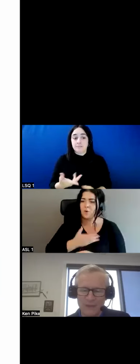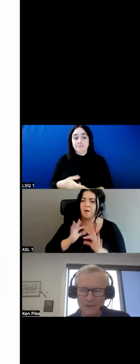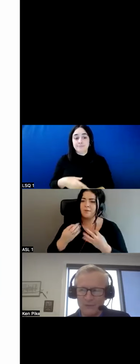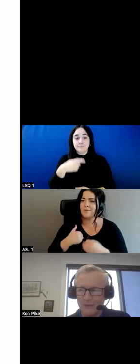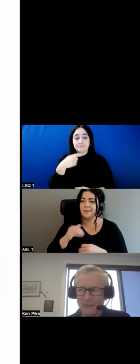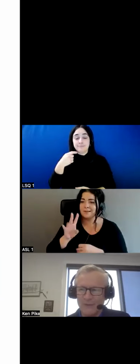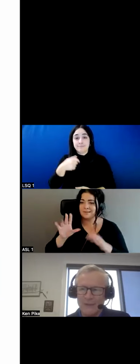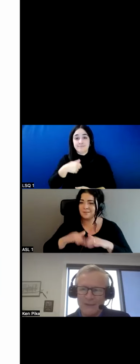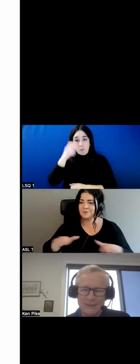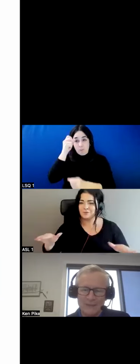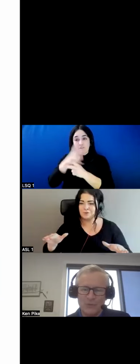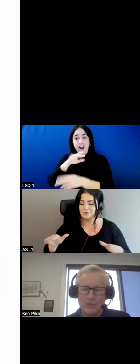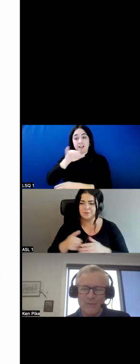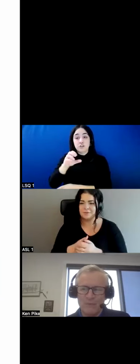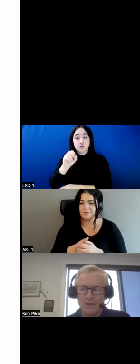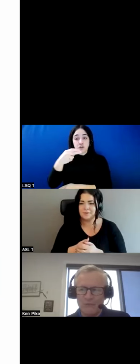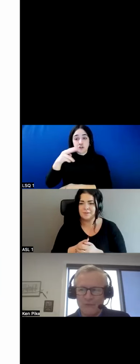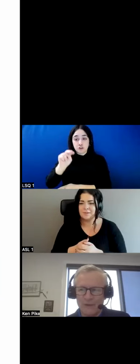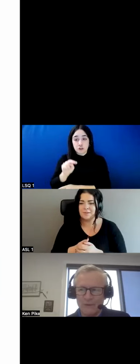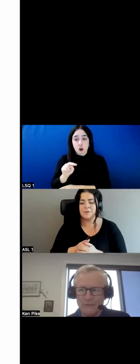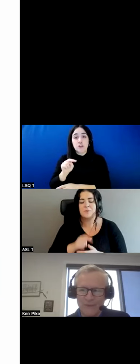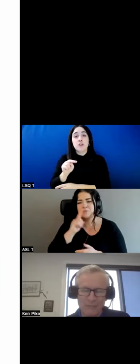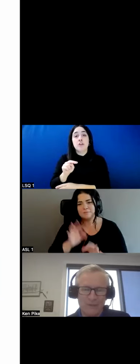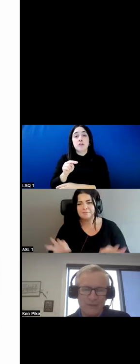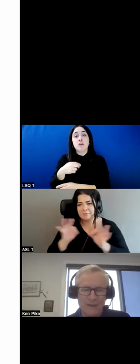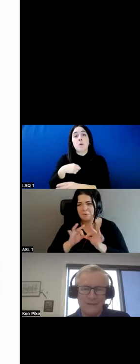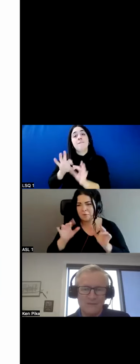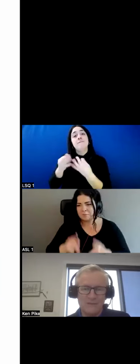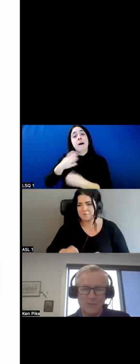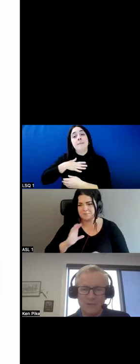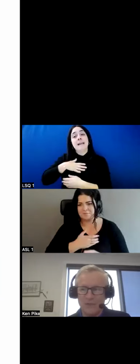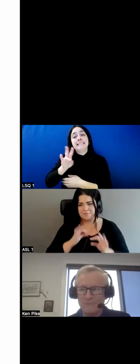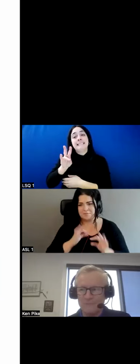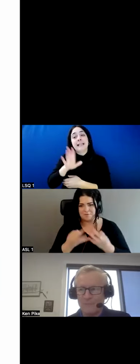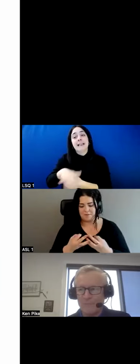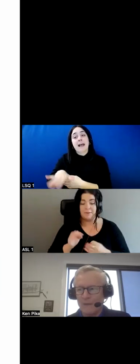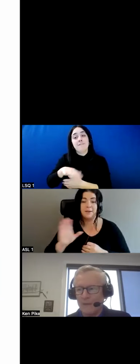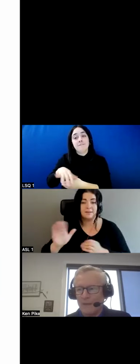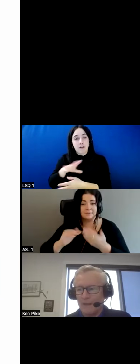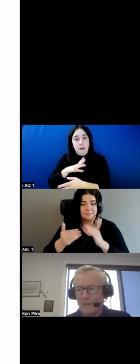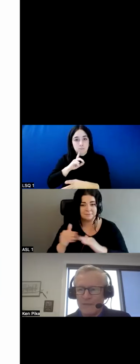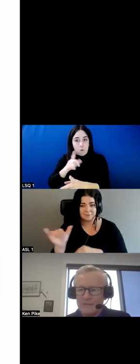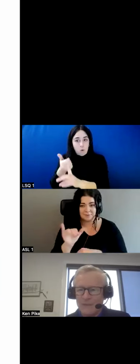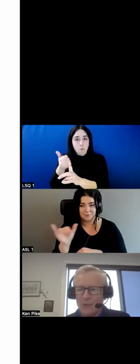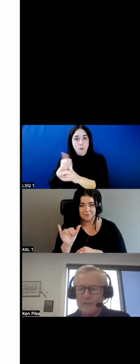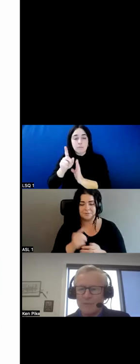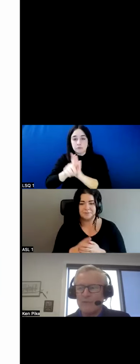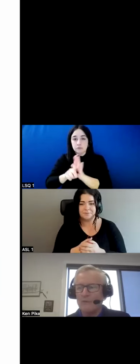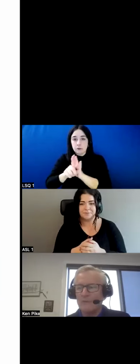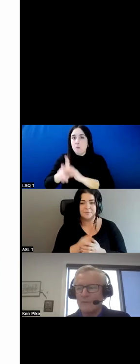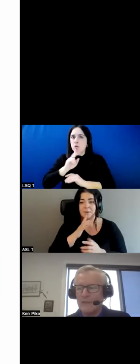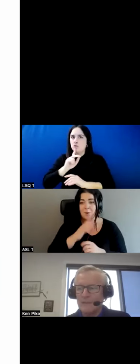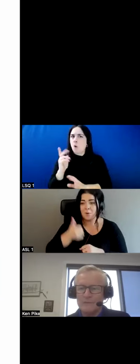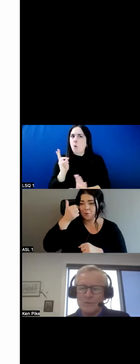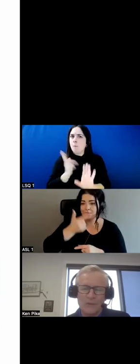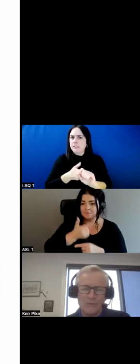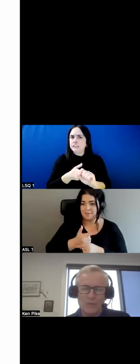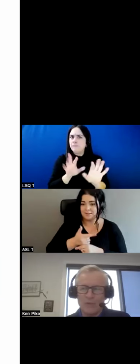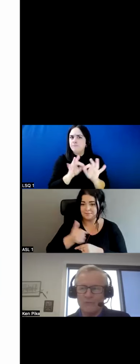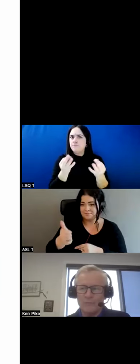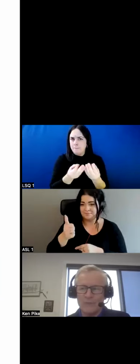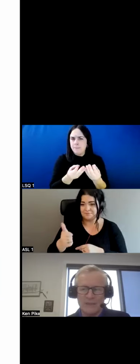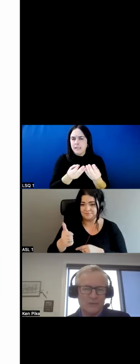John était un des 7 enfants de la famille. C'était un membre à part entière de la famille et de sa communauté. Comme